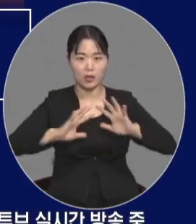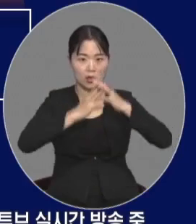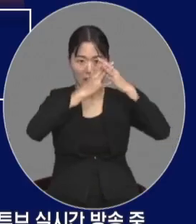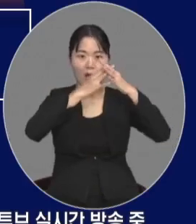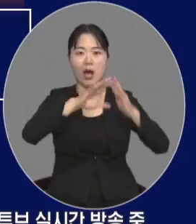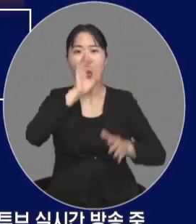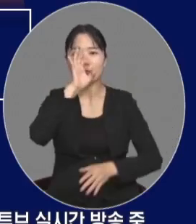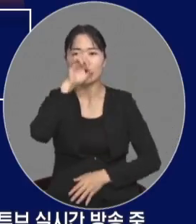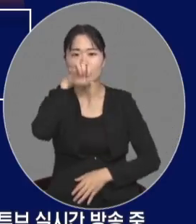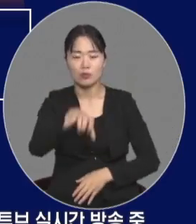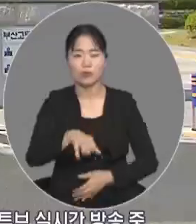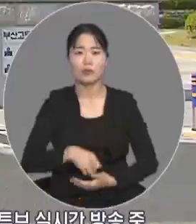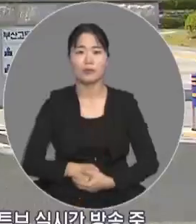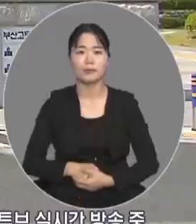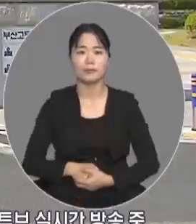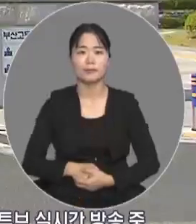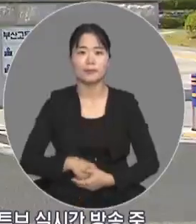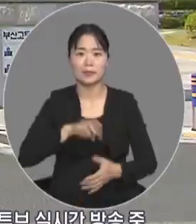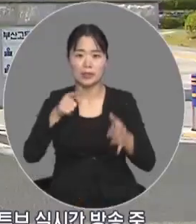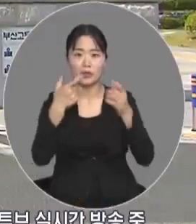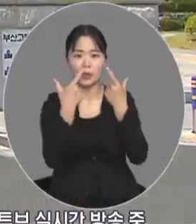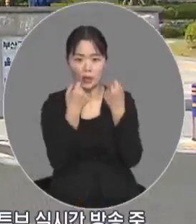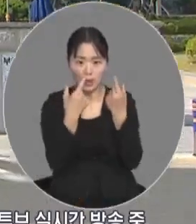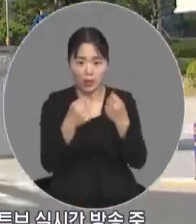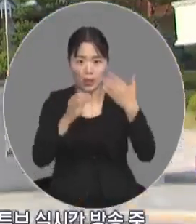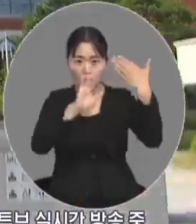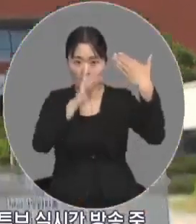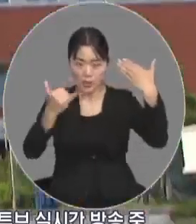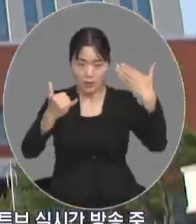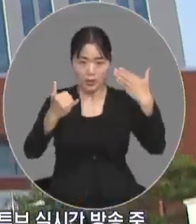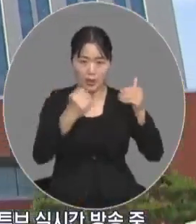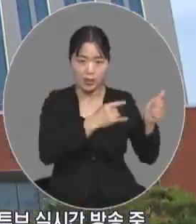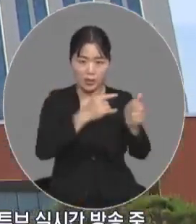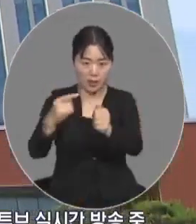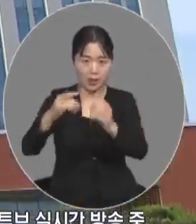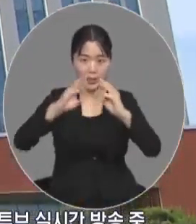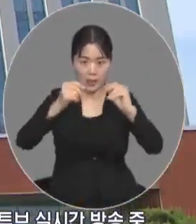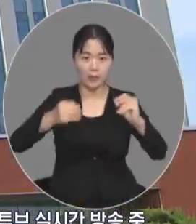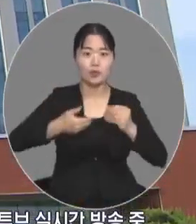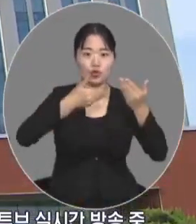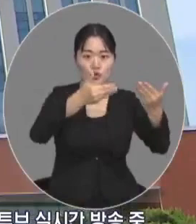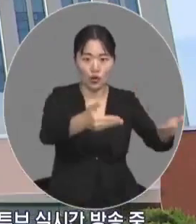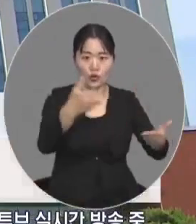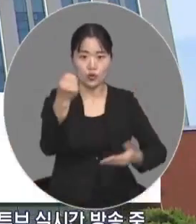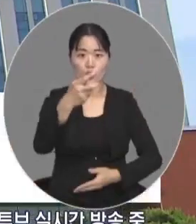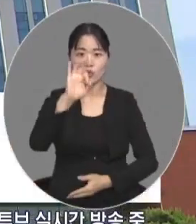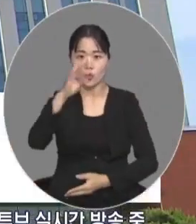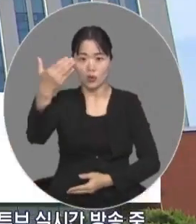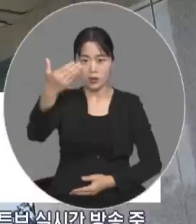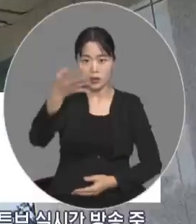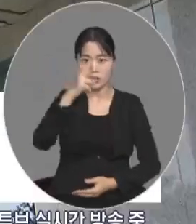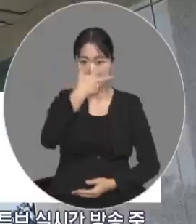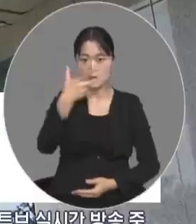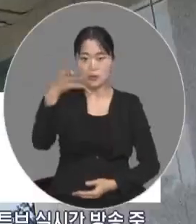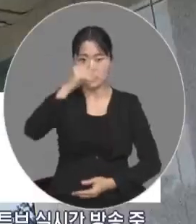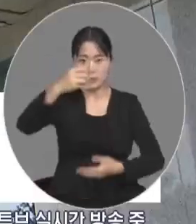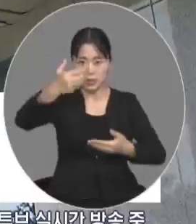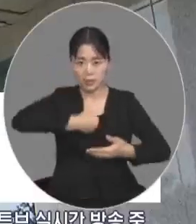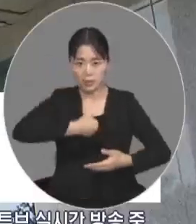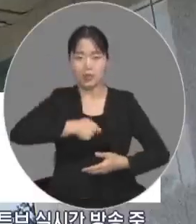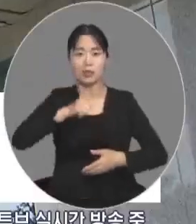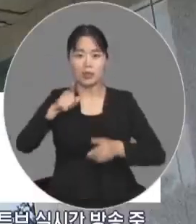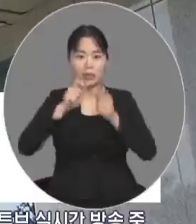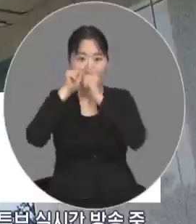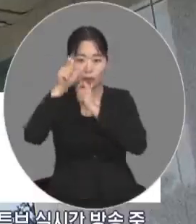불가능한 곳이었습니다. 이렇게 9명으로부터 땅을 팔아서 7억여 원을 받아 챙긴 업체 대표 등 2명은